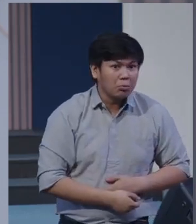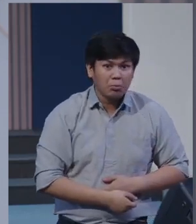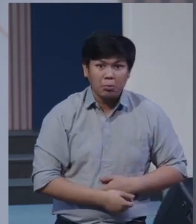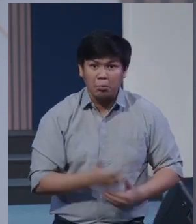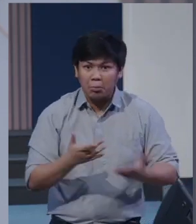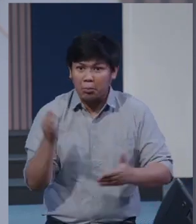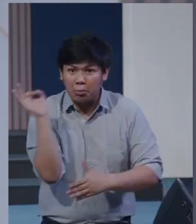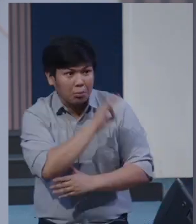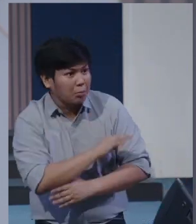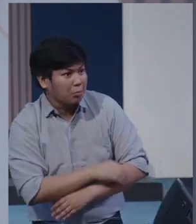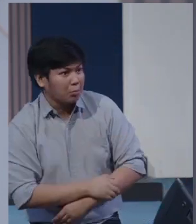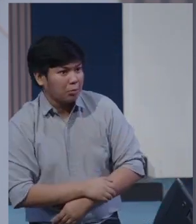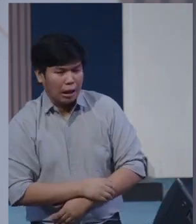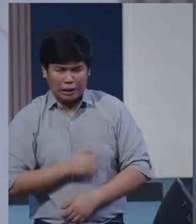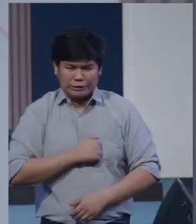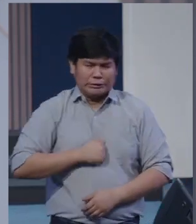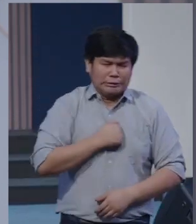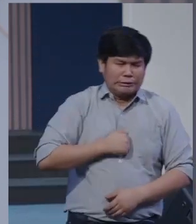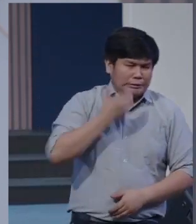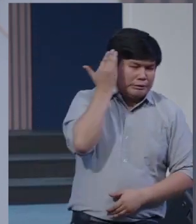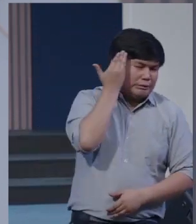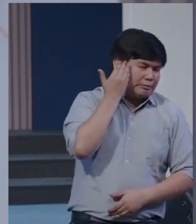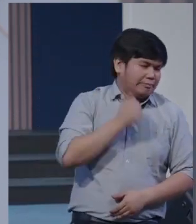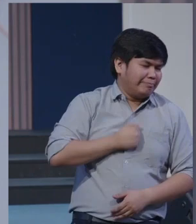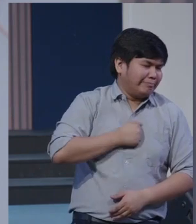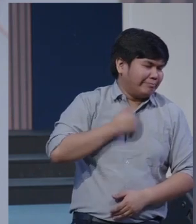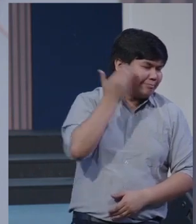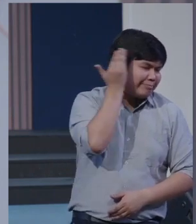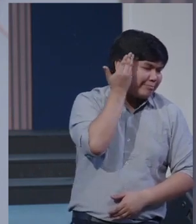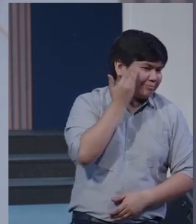sa patuloy niyang pagngawa